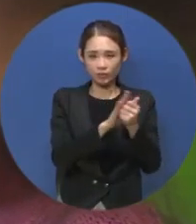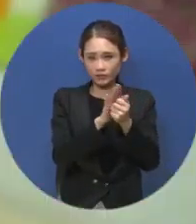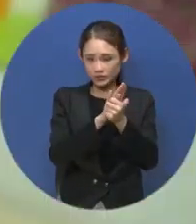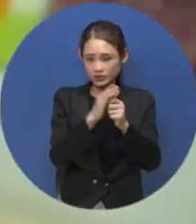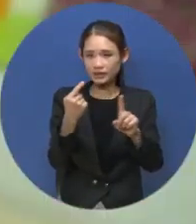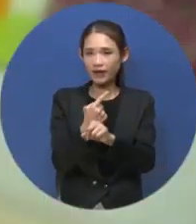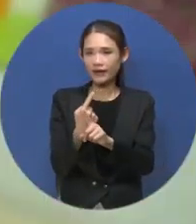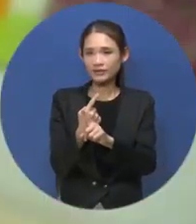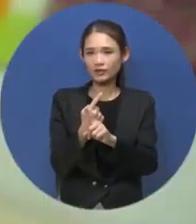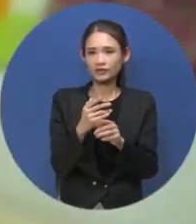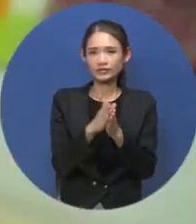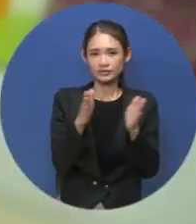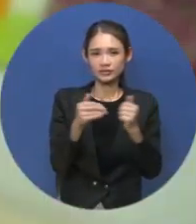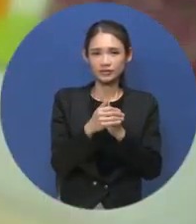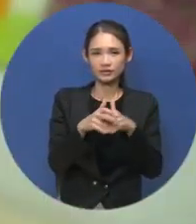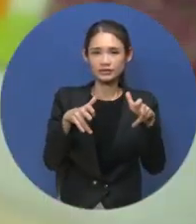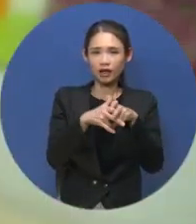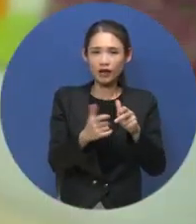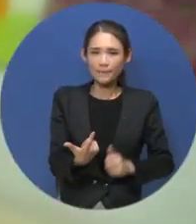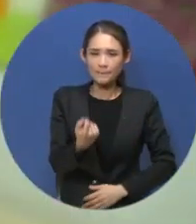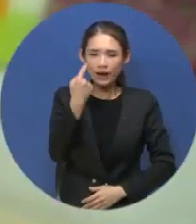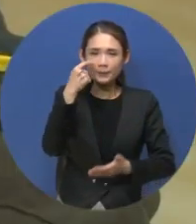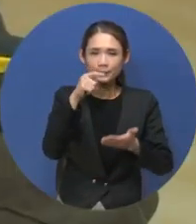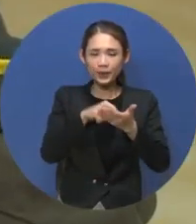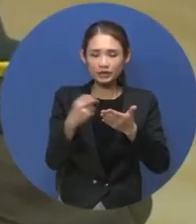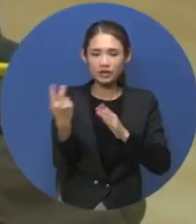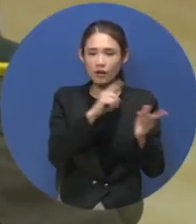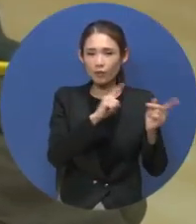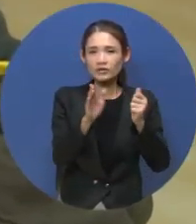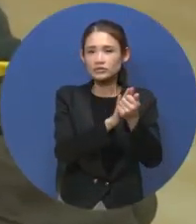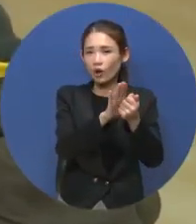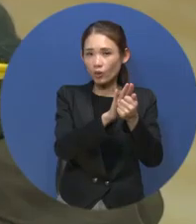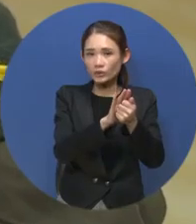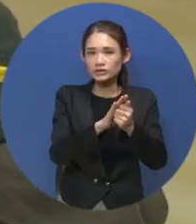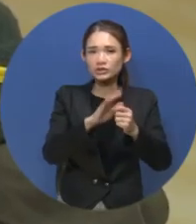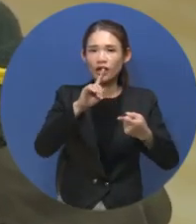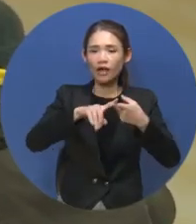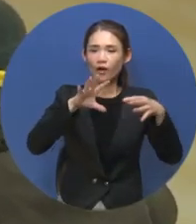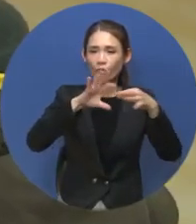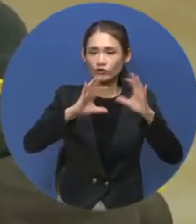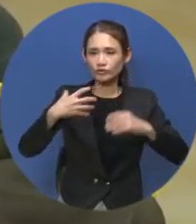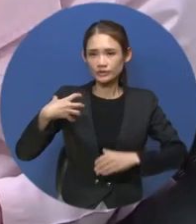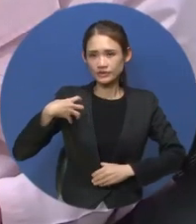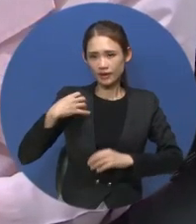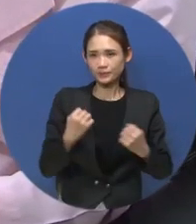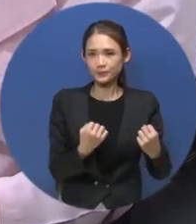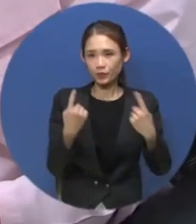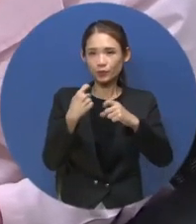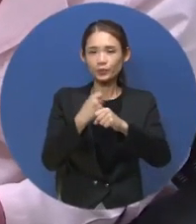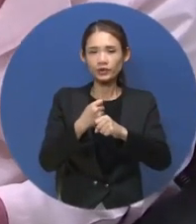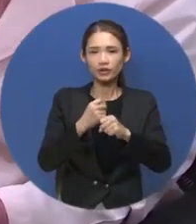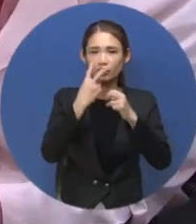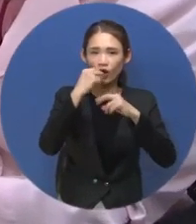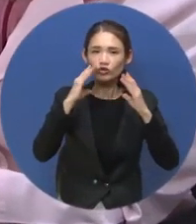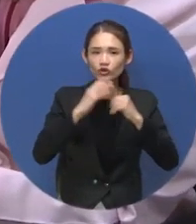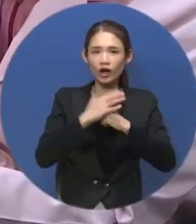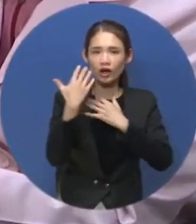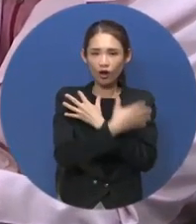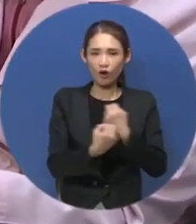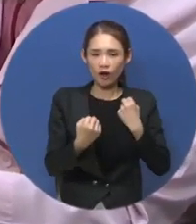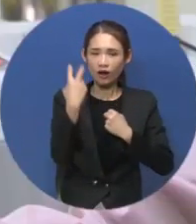인프라 구축에도 적극 나설 방침입니다. 권역별 공공어린이 재활병원 2개소, 센터 8개소를 추가 건립하는